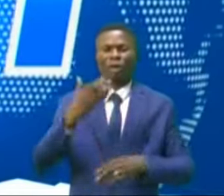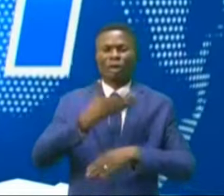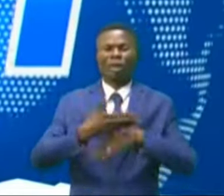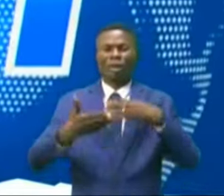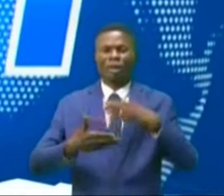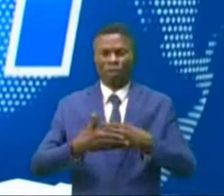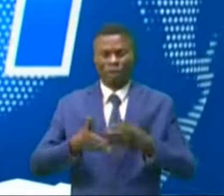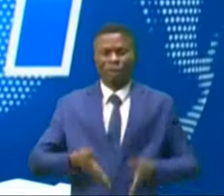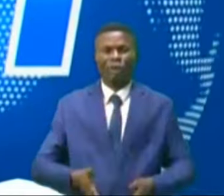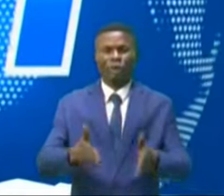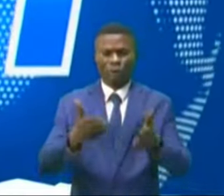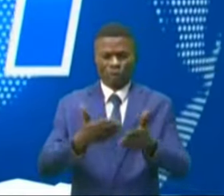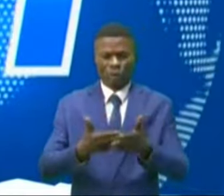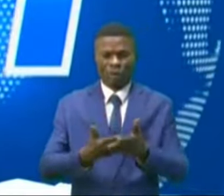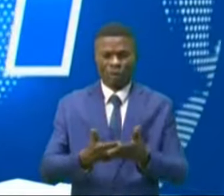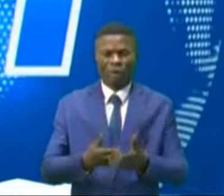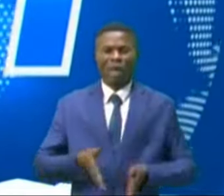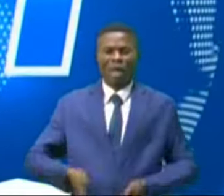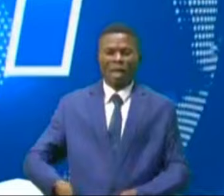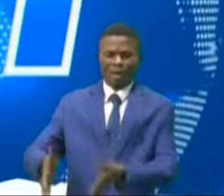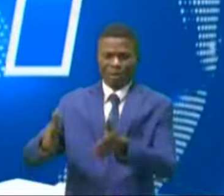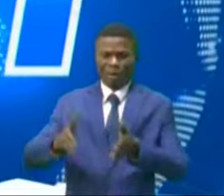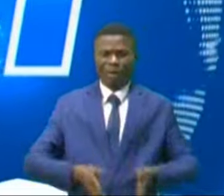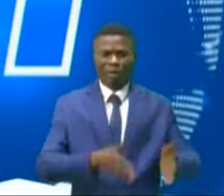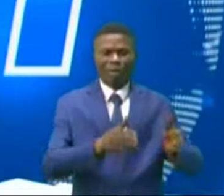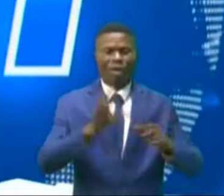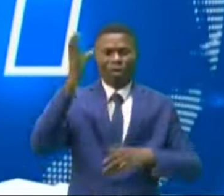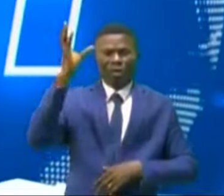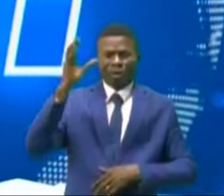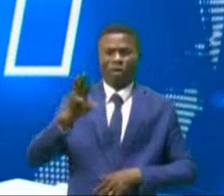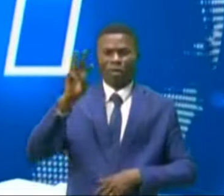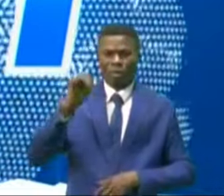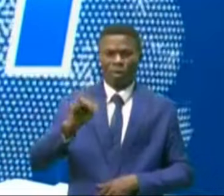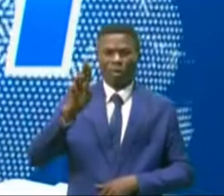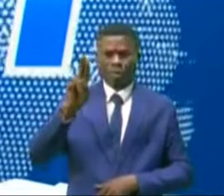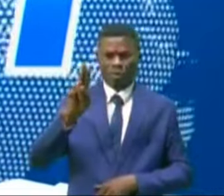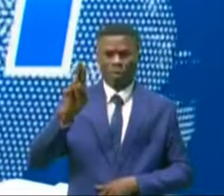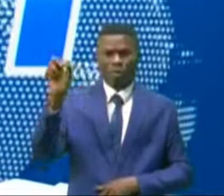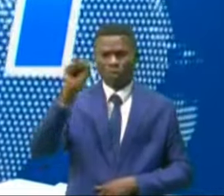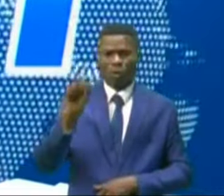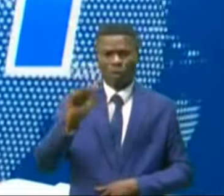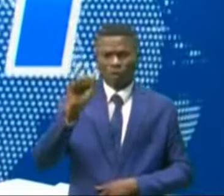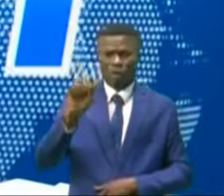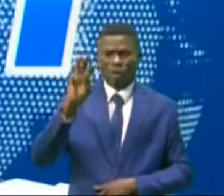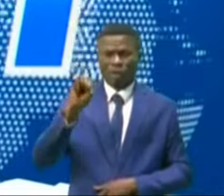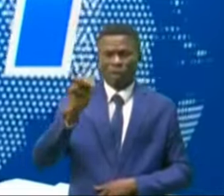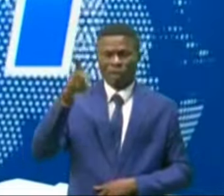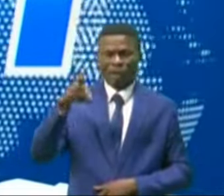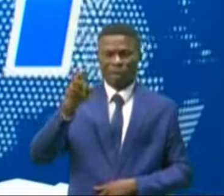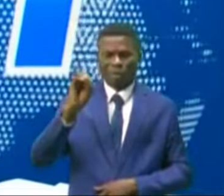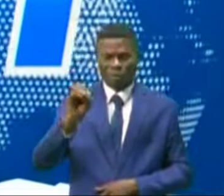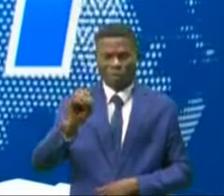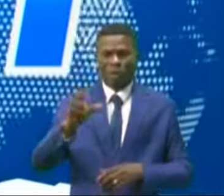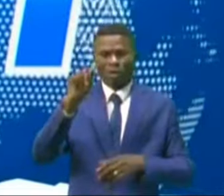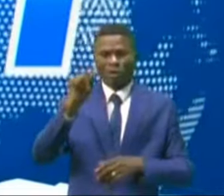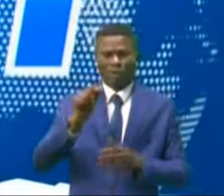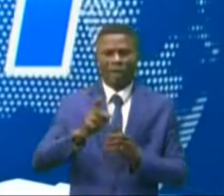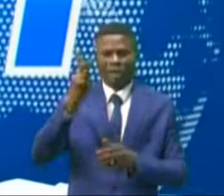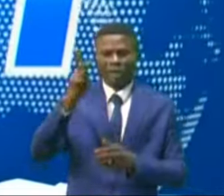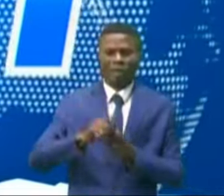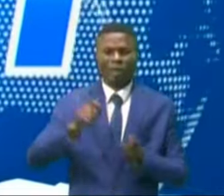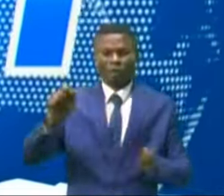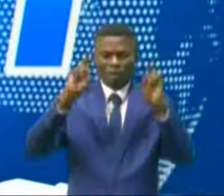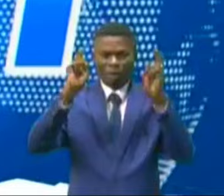infrastructures routières et des avenues du village Moussampo à 20 km de la ville de